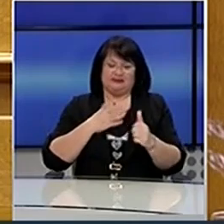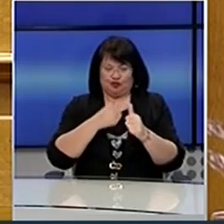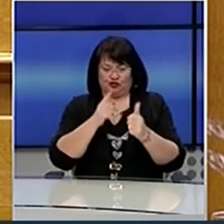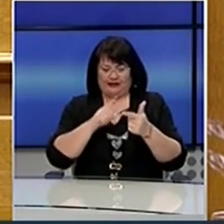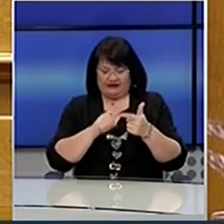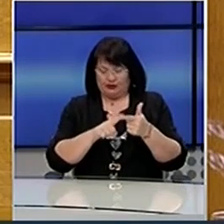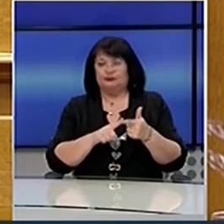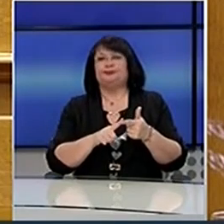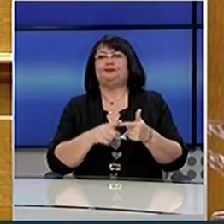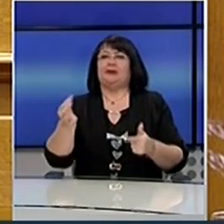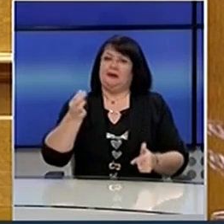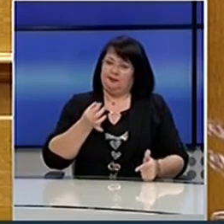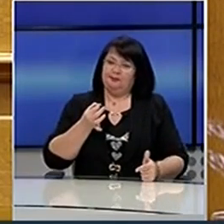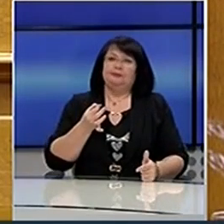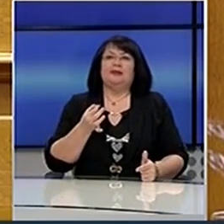είπατε να